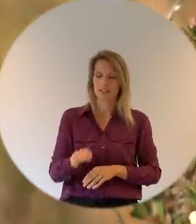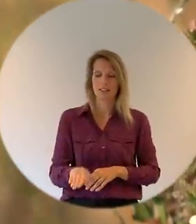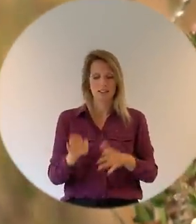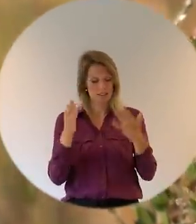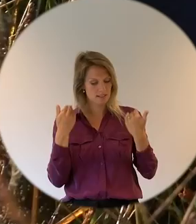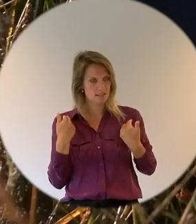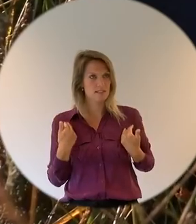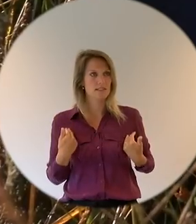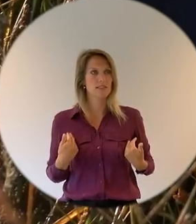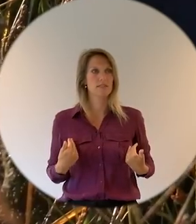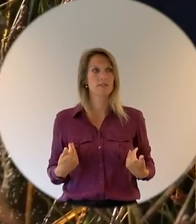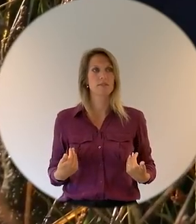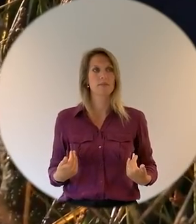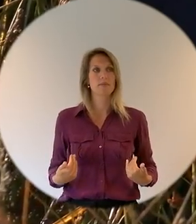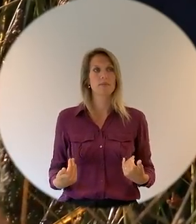een